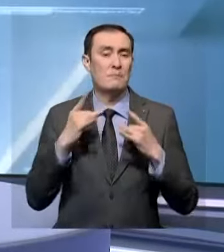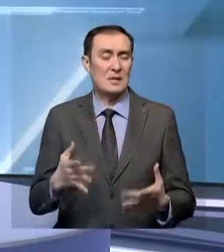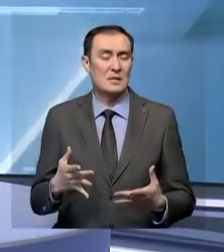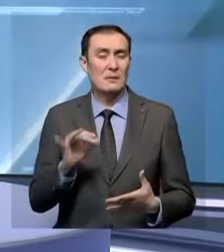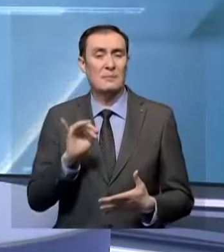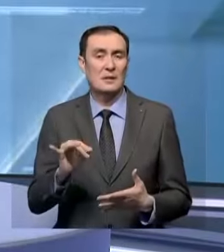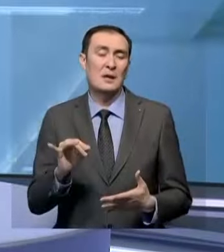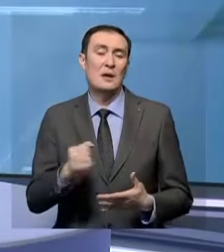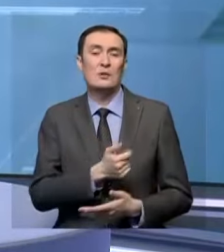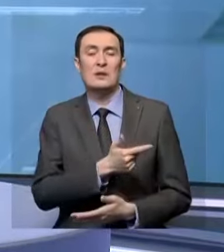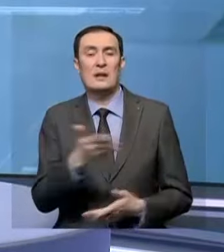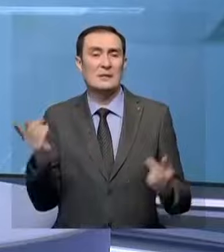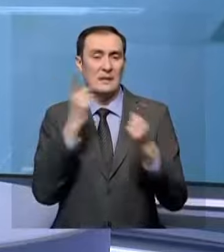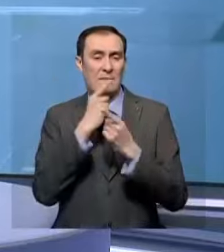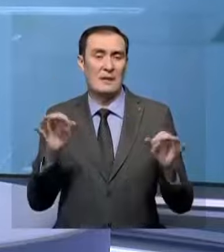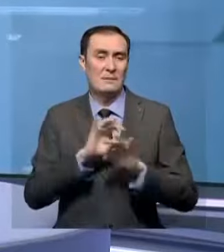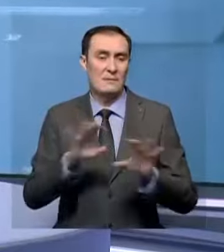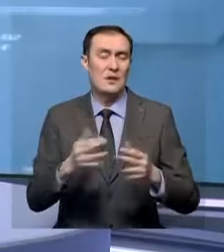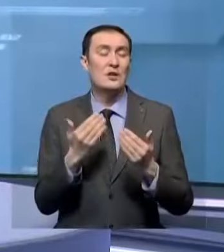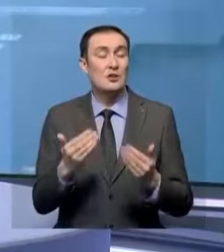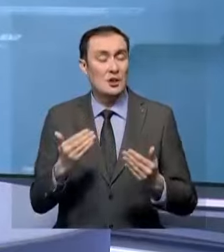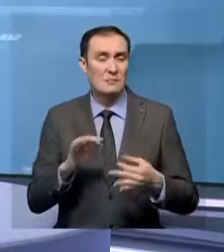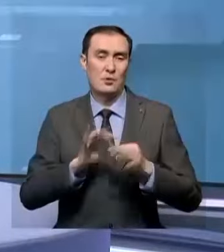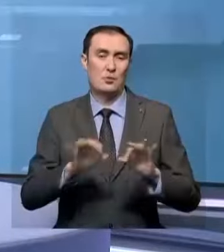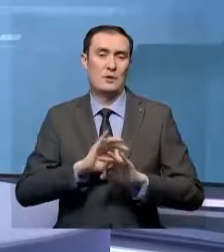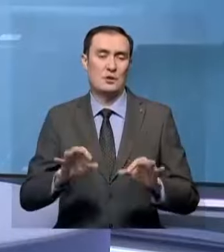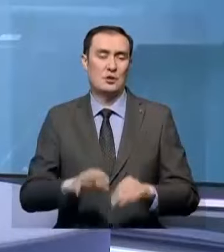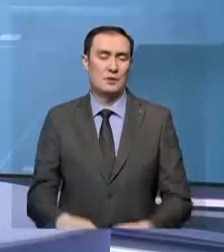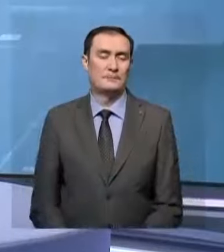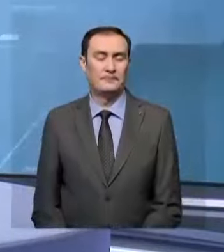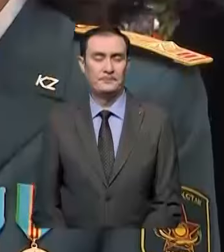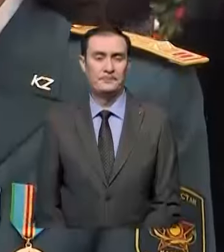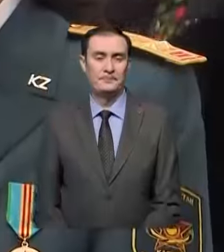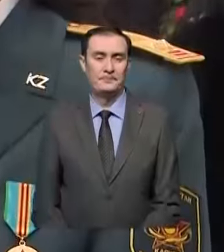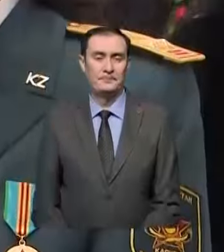праздником и сделал ряд заявлений. Подробности у Динары Шинбатыровой.